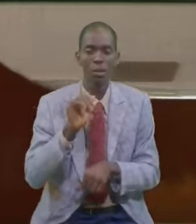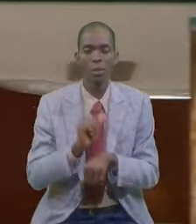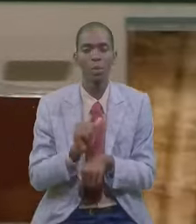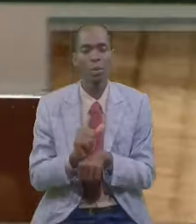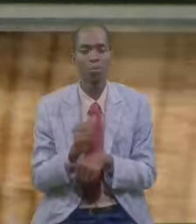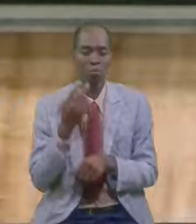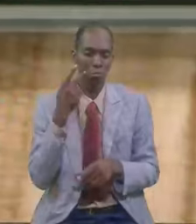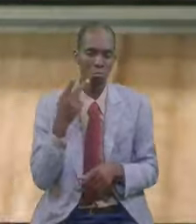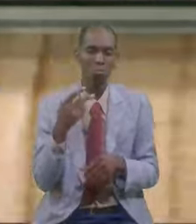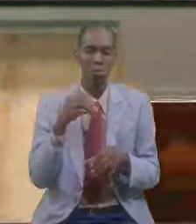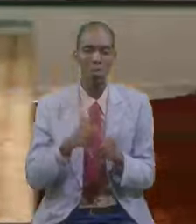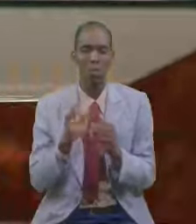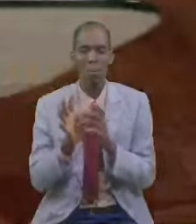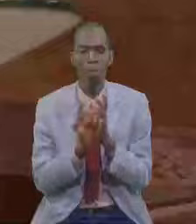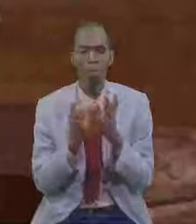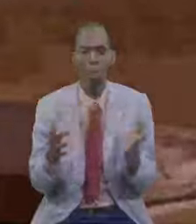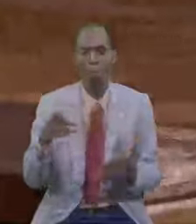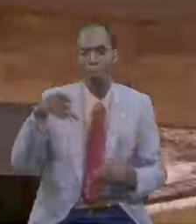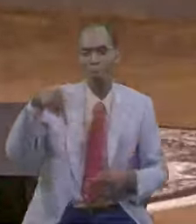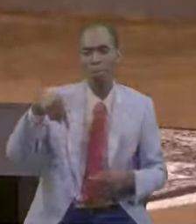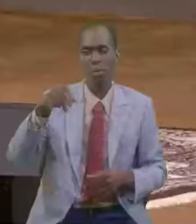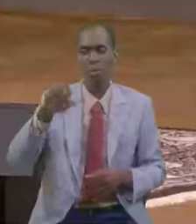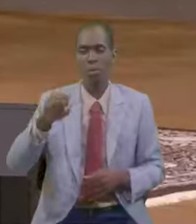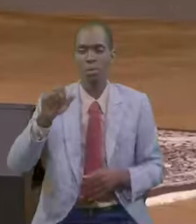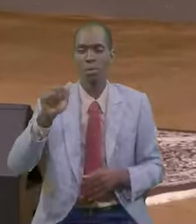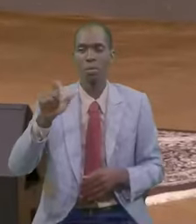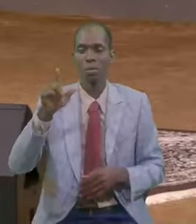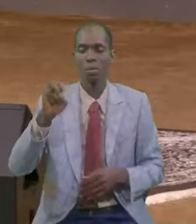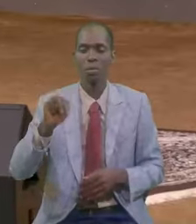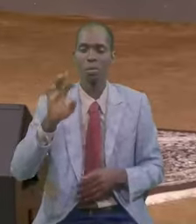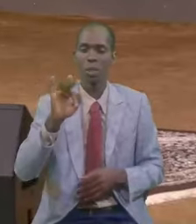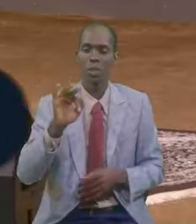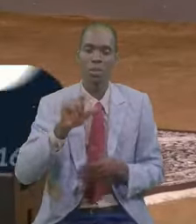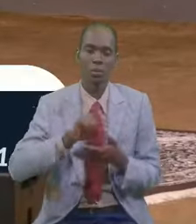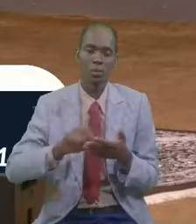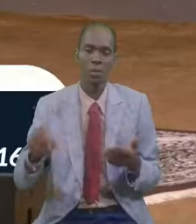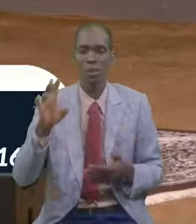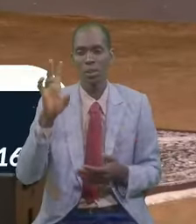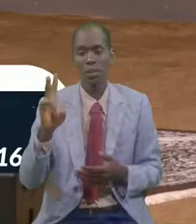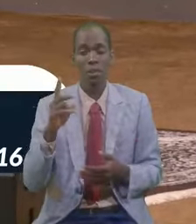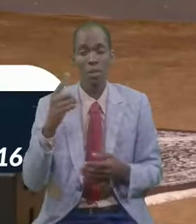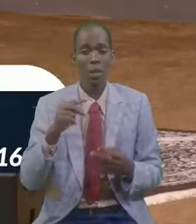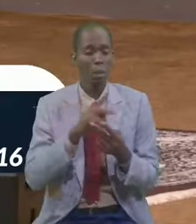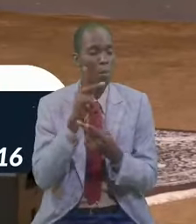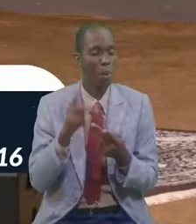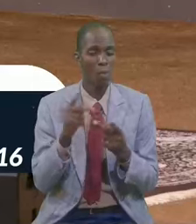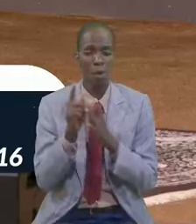Voyons Psaume 19, la loi parfaite de la liberté.